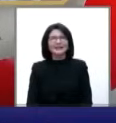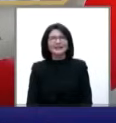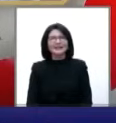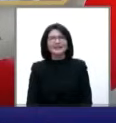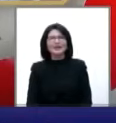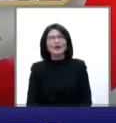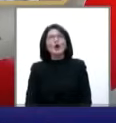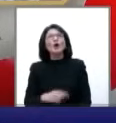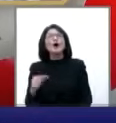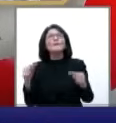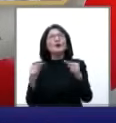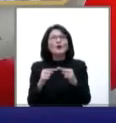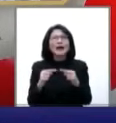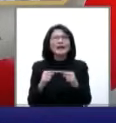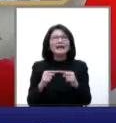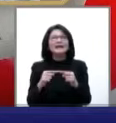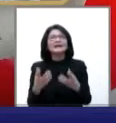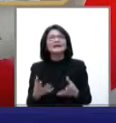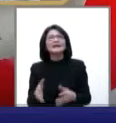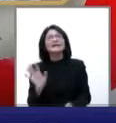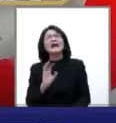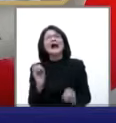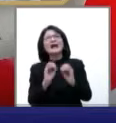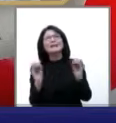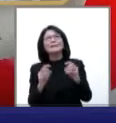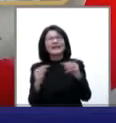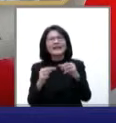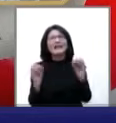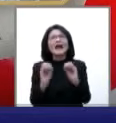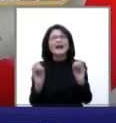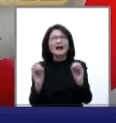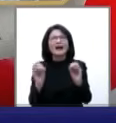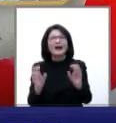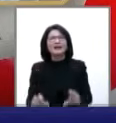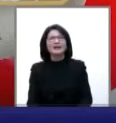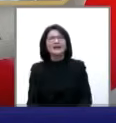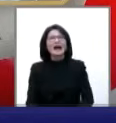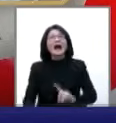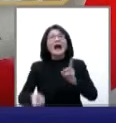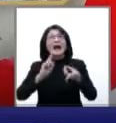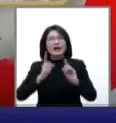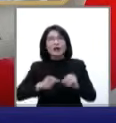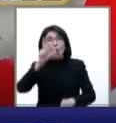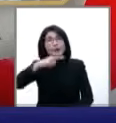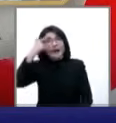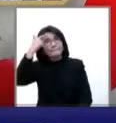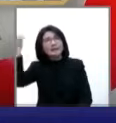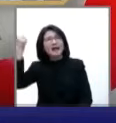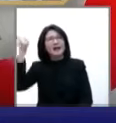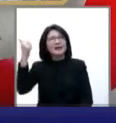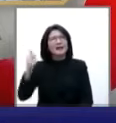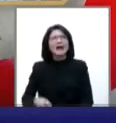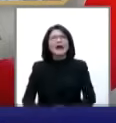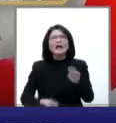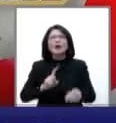anchering dengan pakaian dengan eh banyak hal seperti ini nah ini yang membuat Prof Mut juga jadi eh percaya